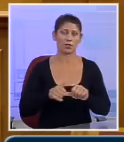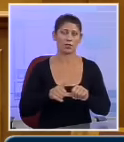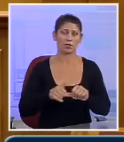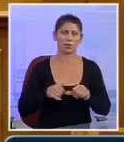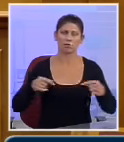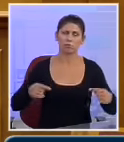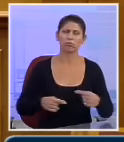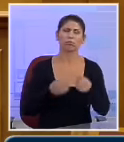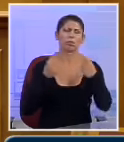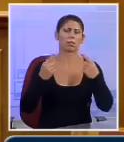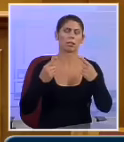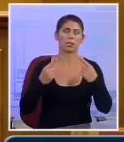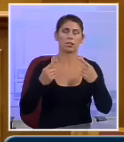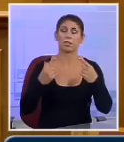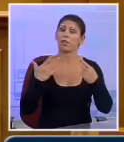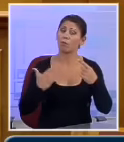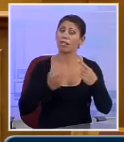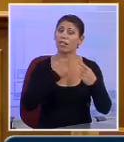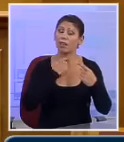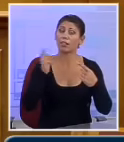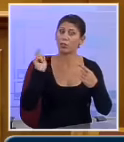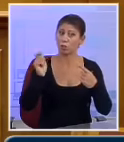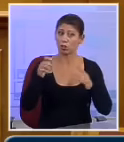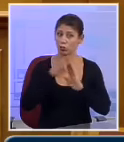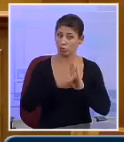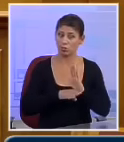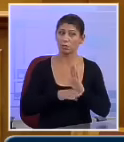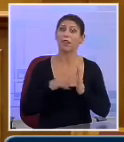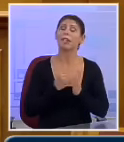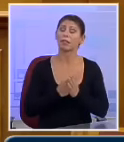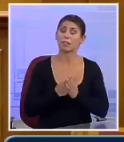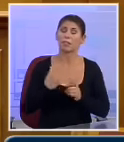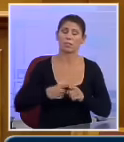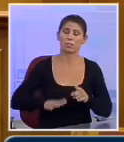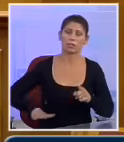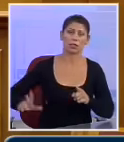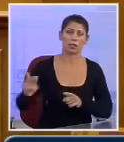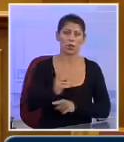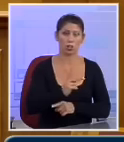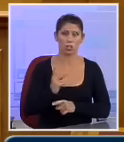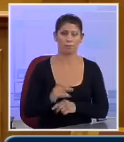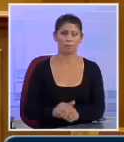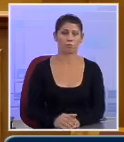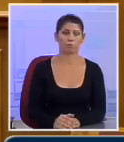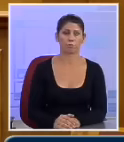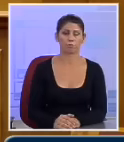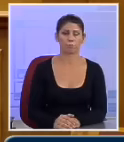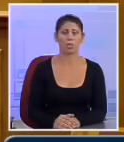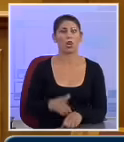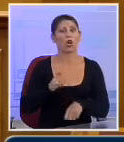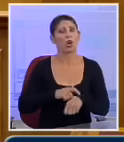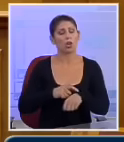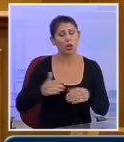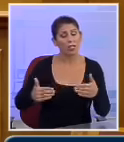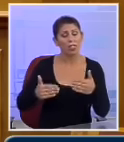ρήξεις που έχει ανάγκη και το πολιτικό σύστημα και η ελληνική κοινωνία. Το χρονοδιάγραμμά